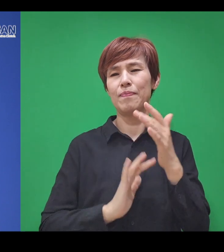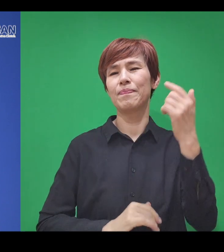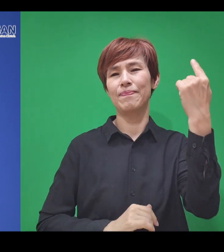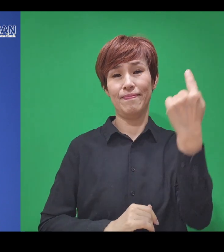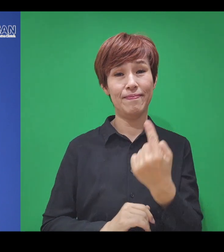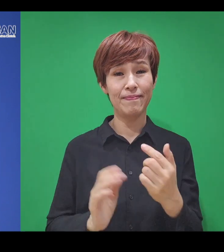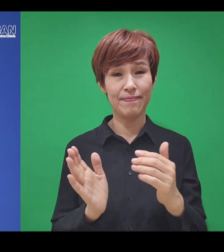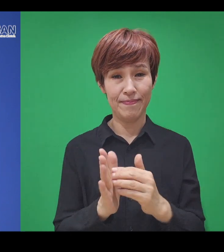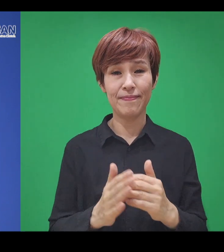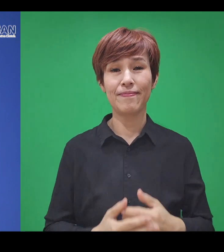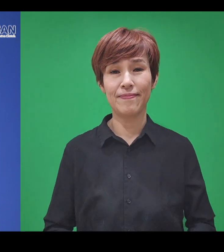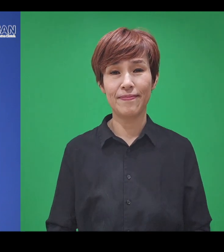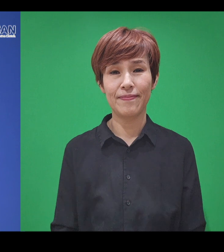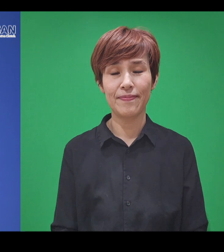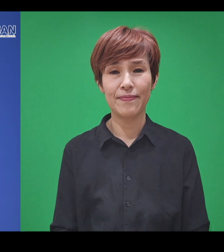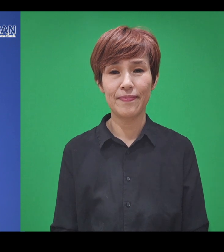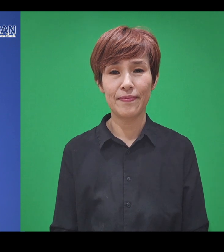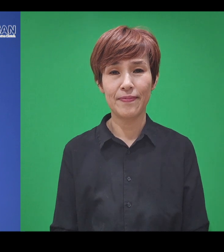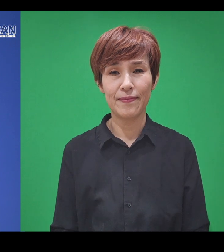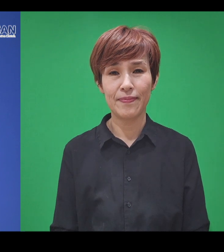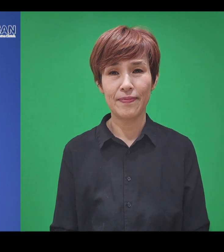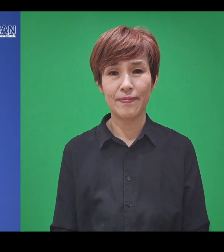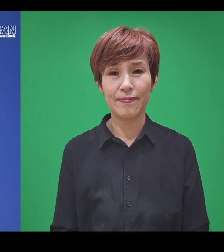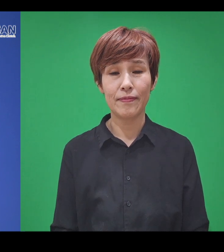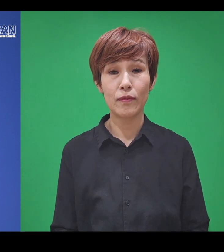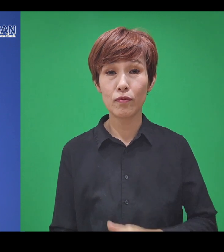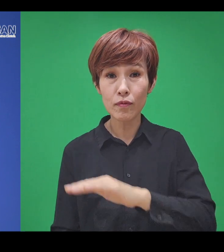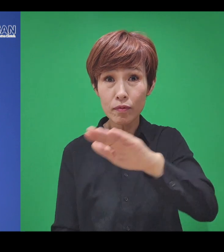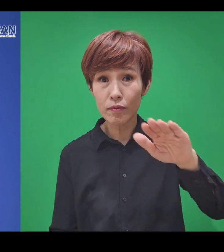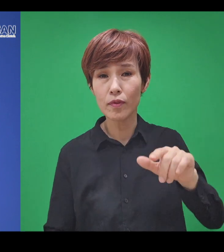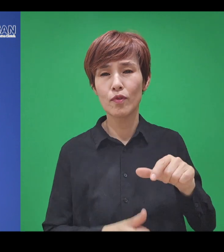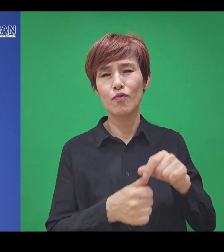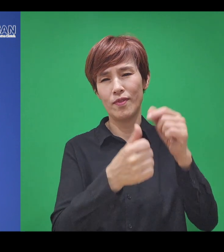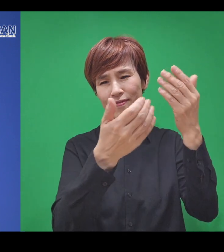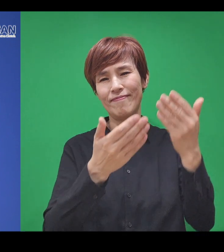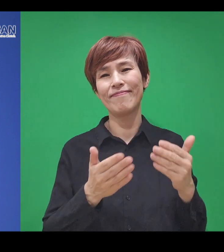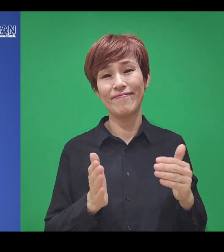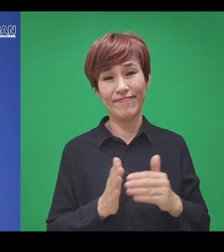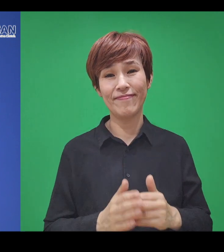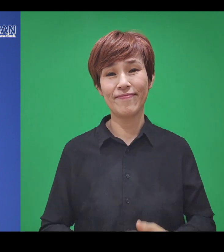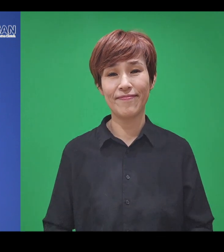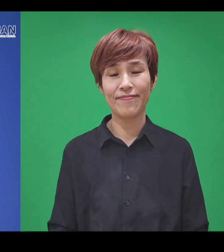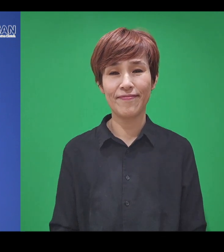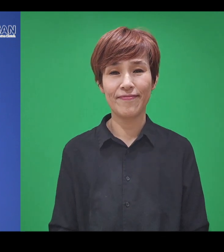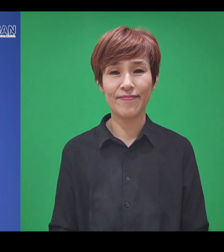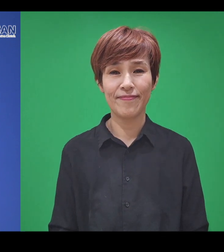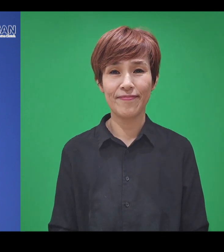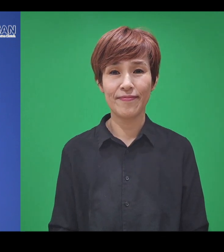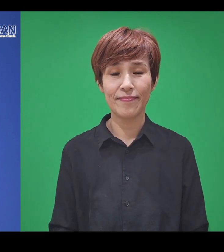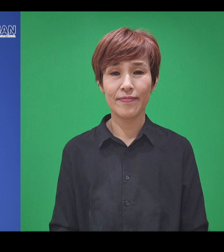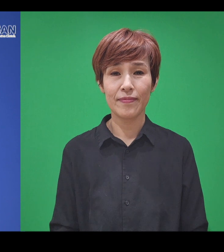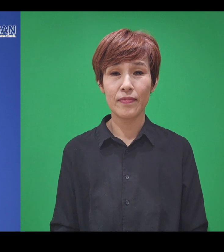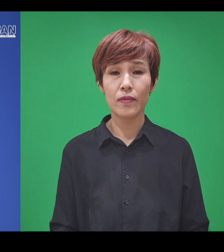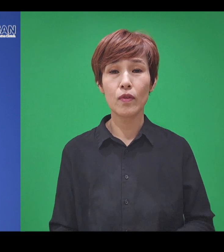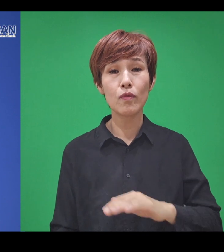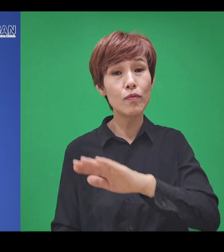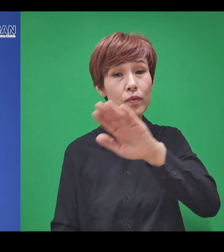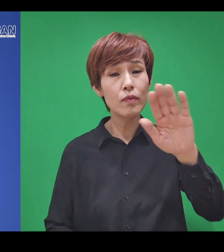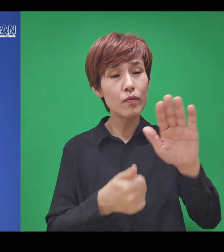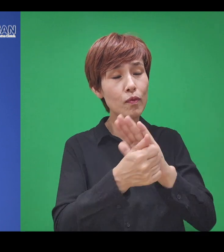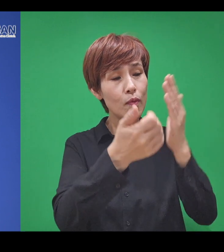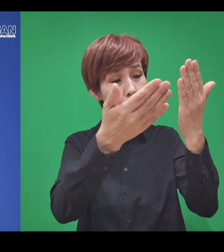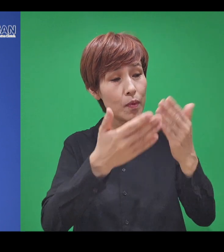땅에 오셨음, 그것이 우리에게 구원이 되었음을 말씀드렸는데, 우리를 위로하기 위해